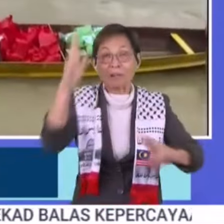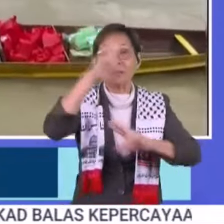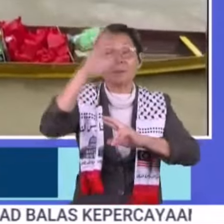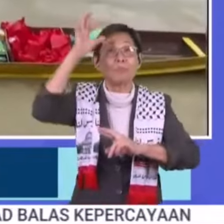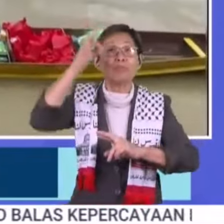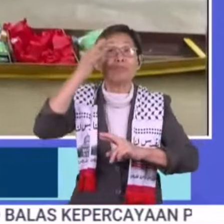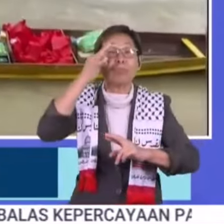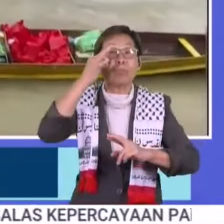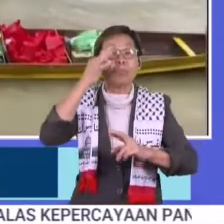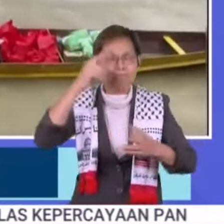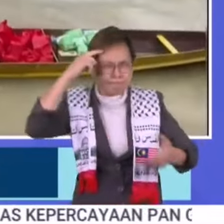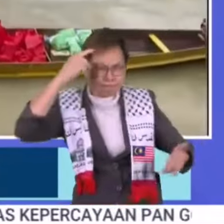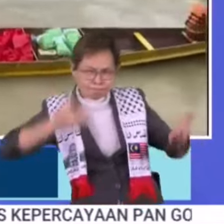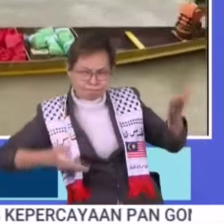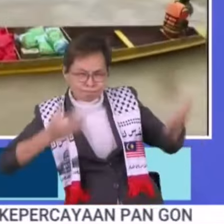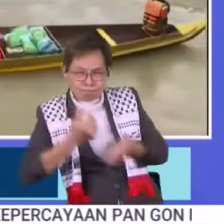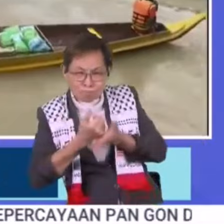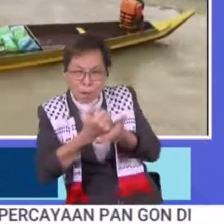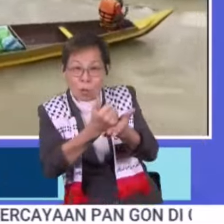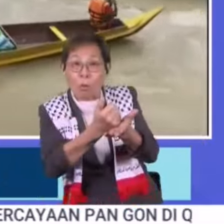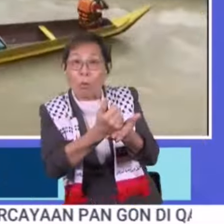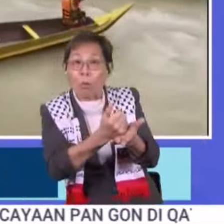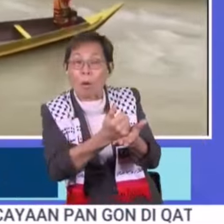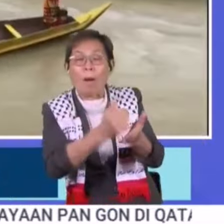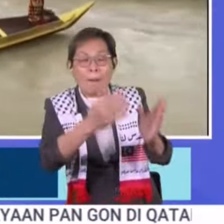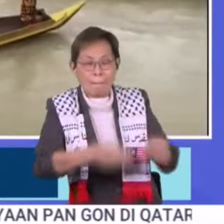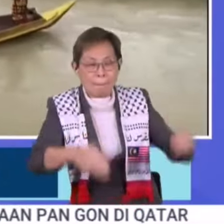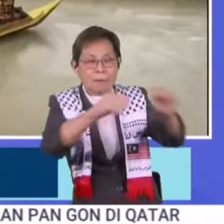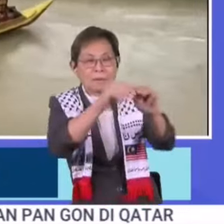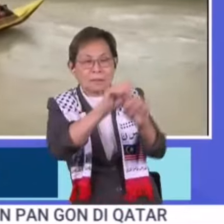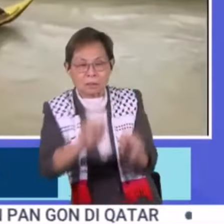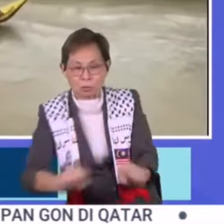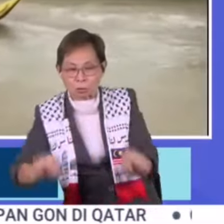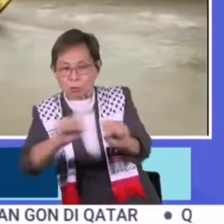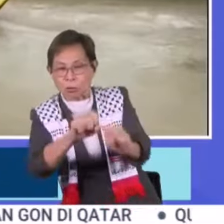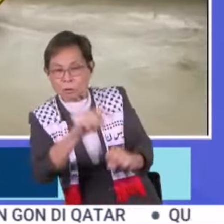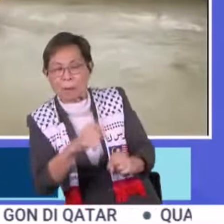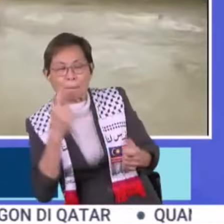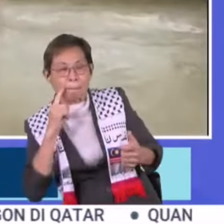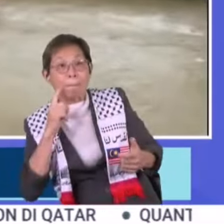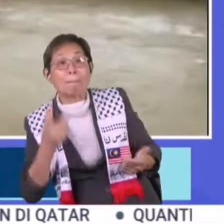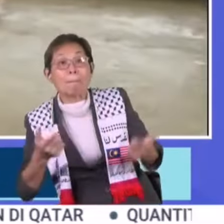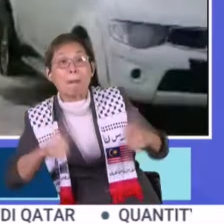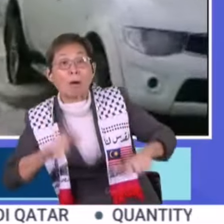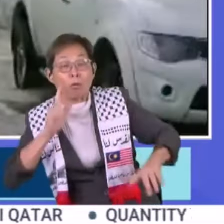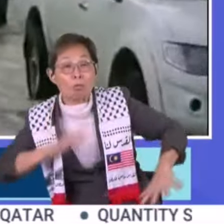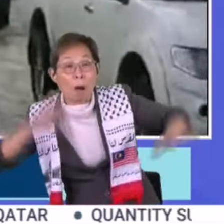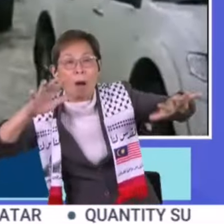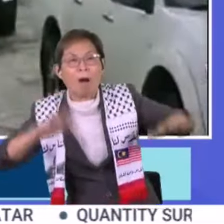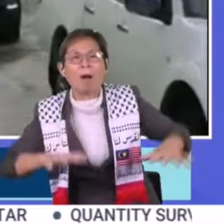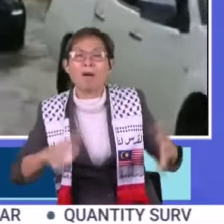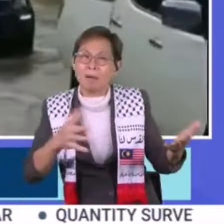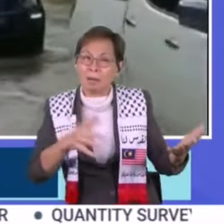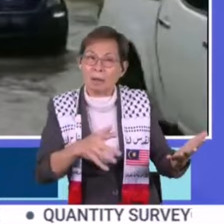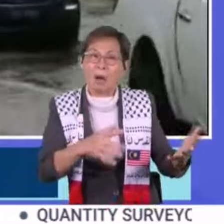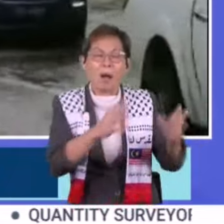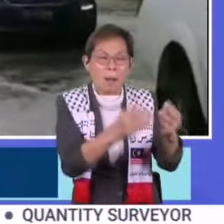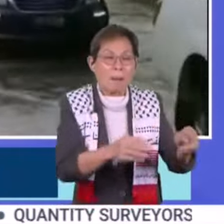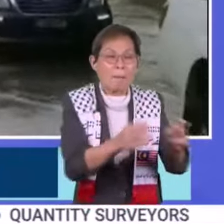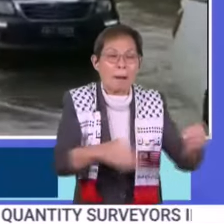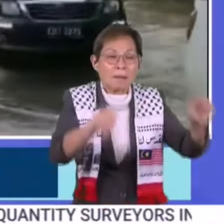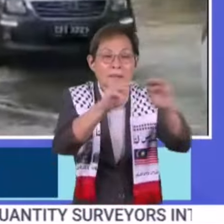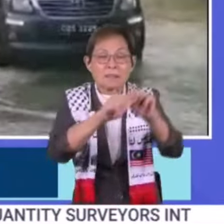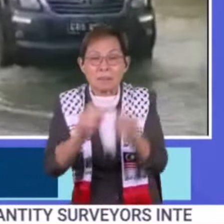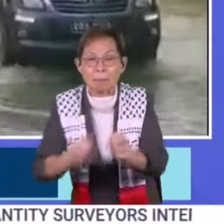Kerajaan Persekutuan mempertimbangkan bantuan kepada masjid dan surau yang terjejas banjir walaupun institusi berkenaan terletak di